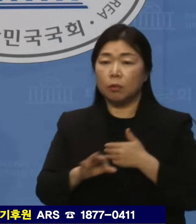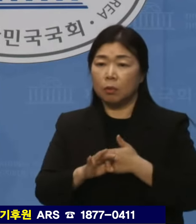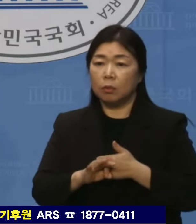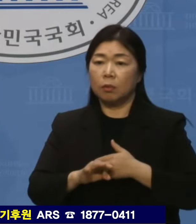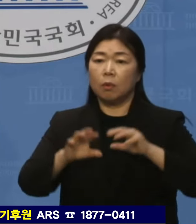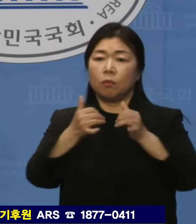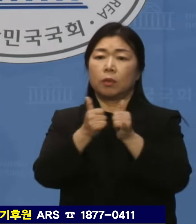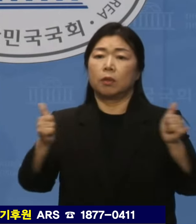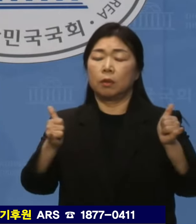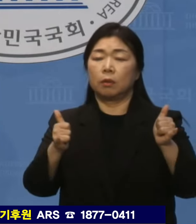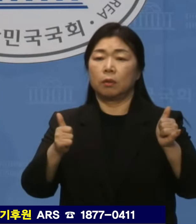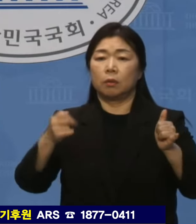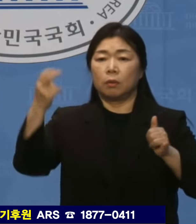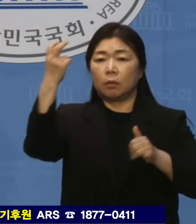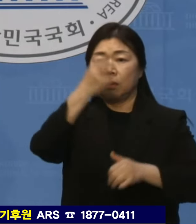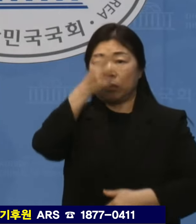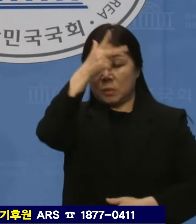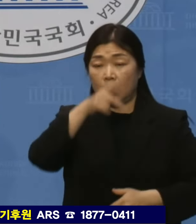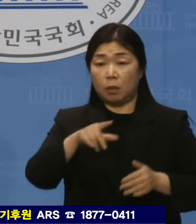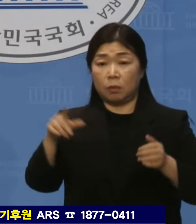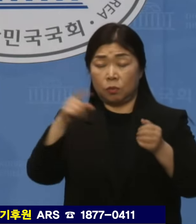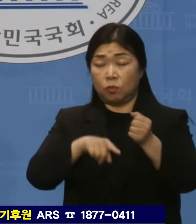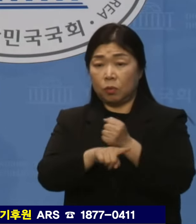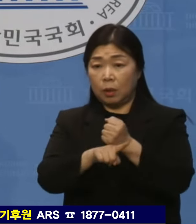수사를 어떻게 신뢰하겠습니까?